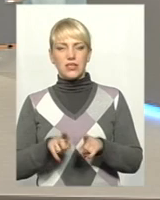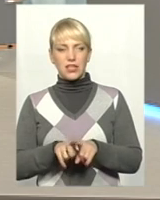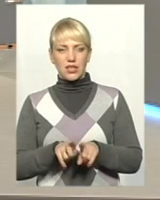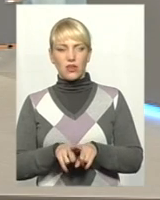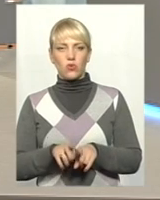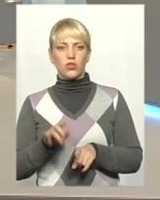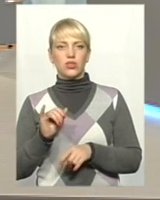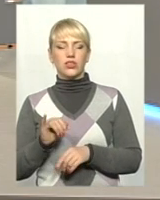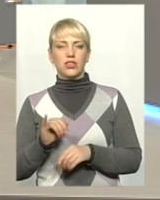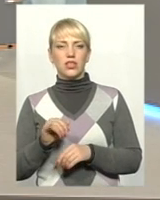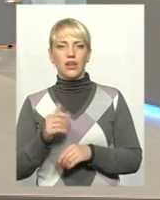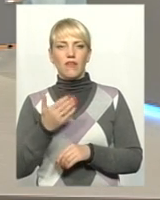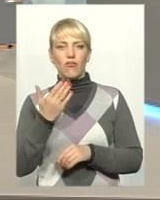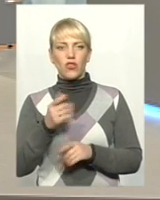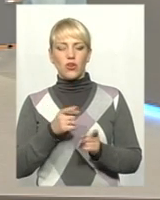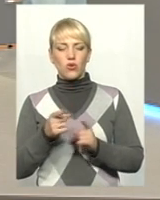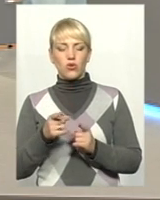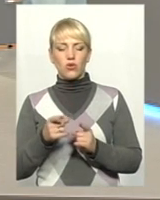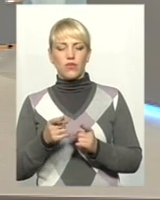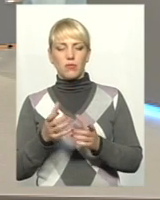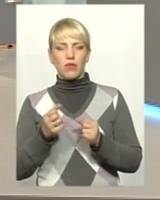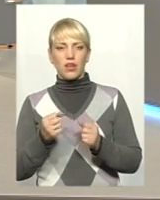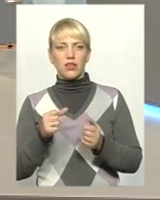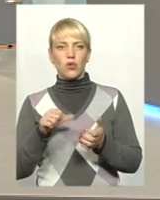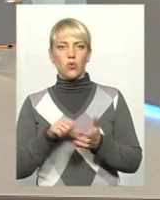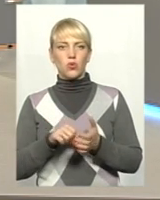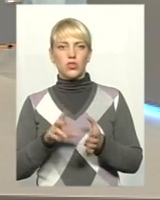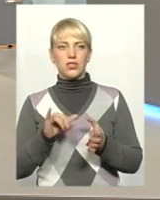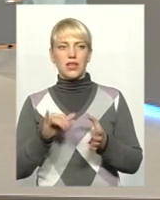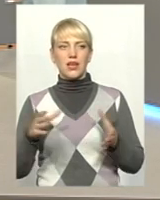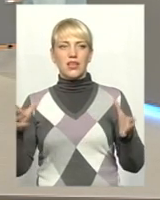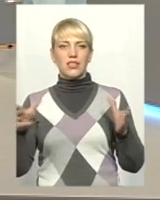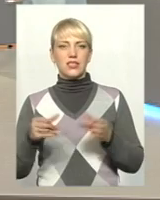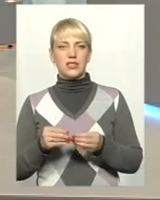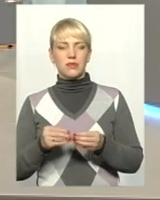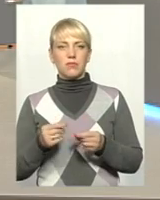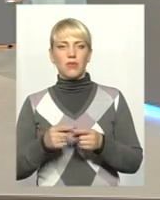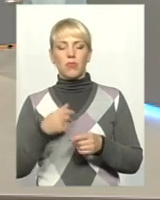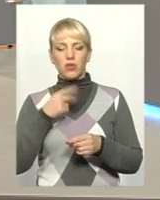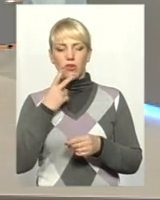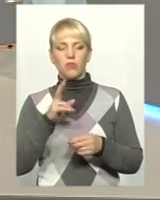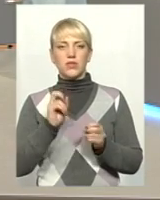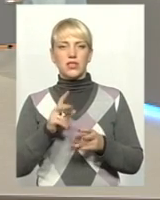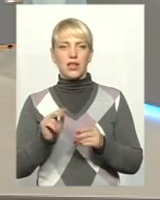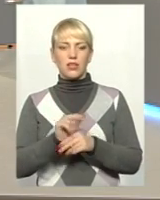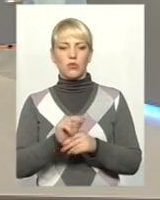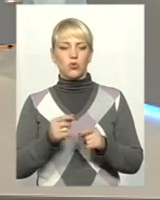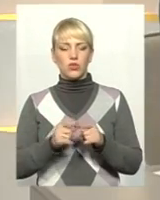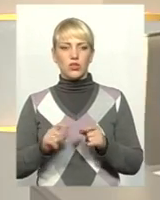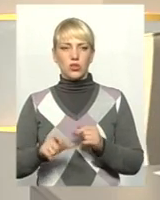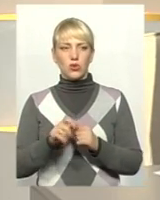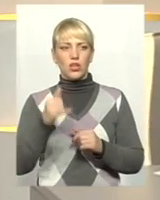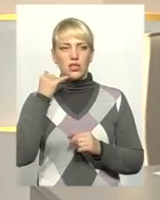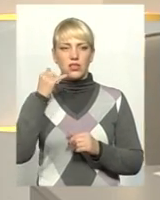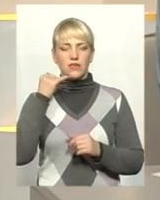вони навіть готові приймати участь в співфінансуванні на цього об'єкта. Ми побачимо, як ремонтуються ці дороги згодом, да. А насамперед тому,